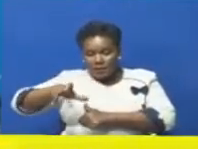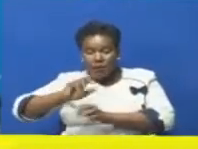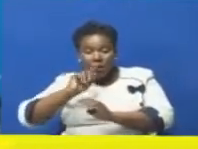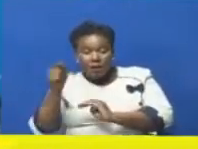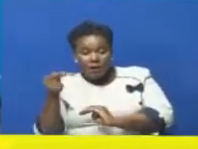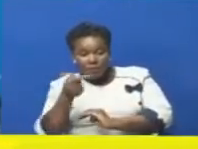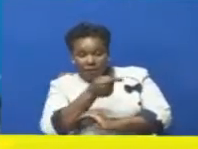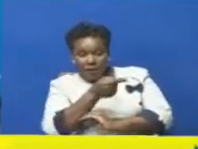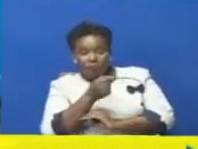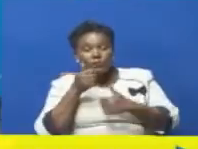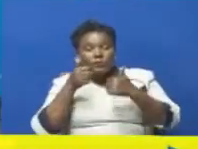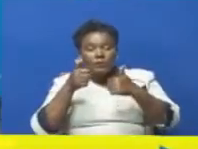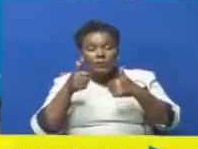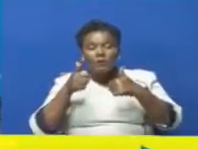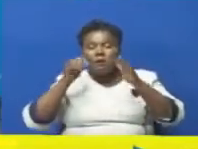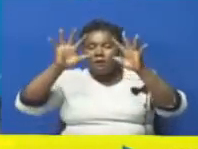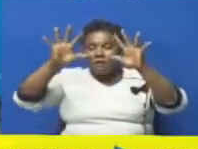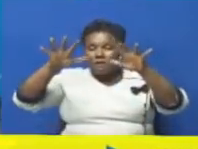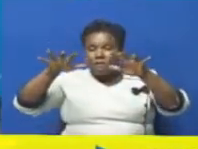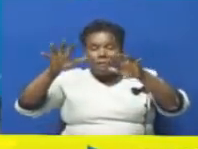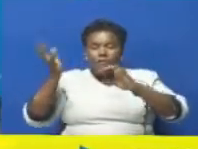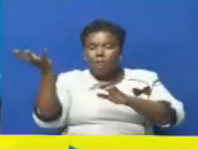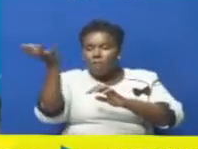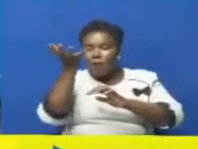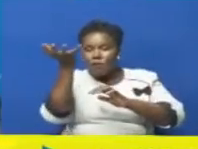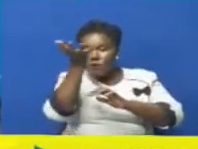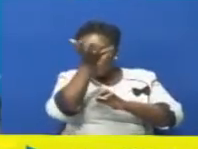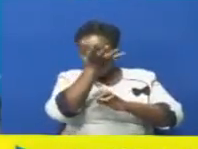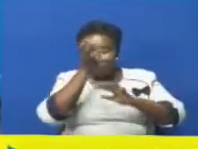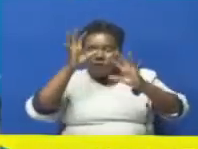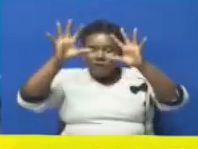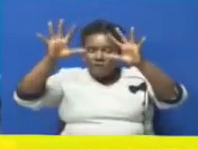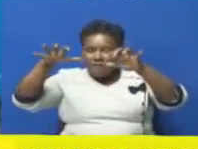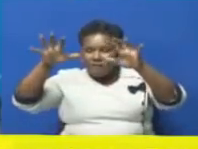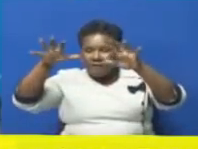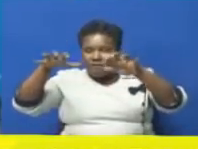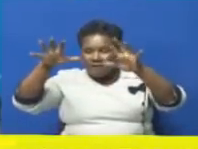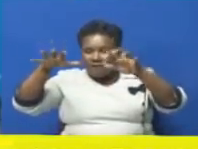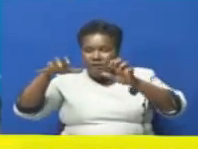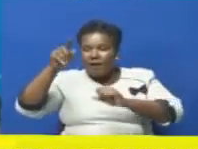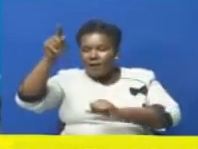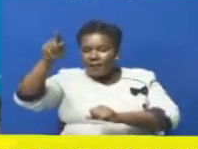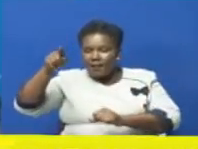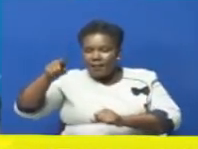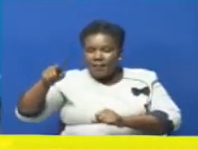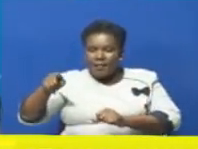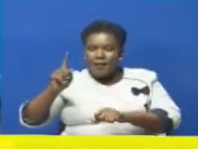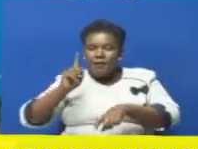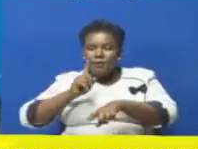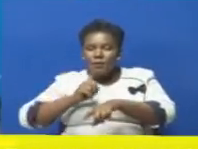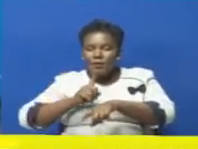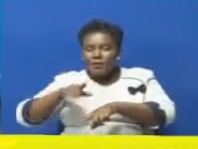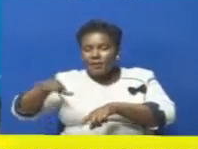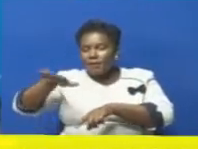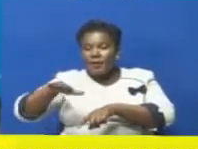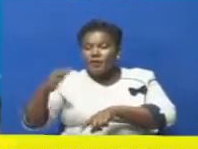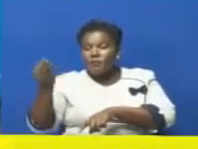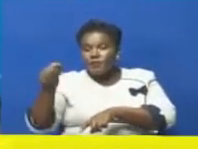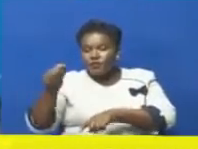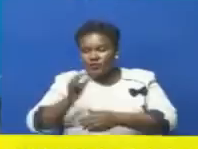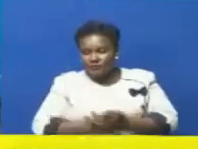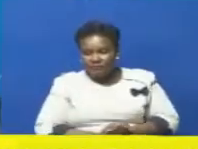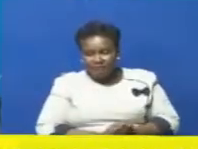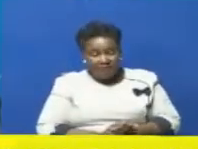nchi yetu yanatarajiwa kuwa na hali ya mawingu kiasi, mvua zitakazoambatana na ngurumo za radi katika maeneo